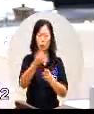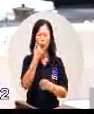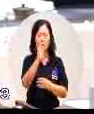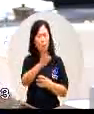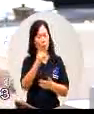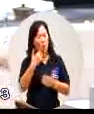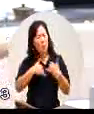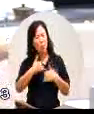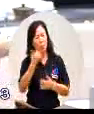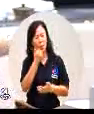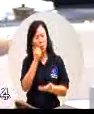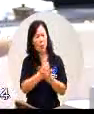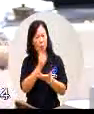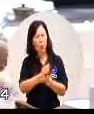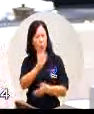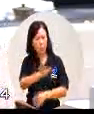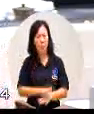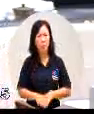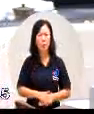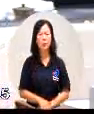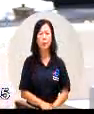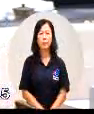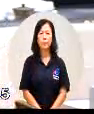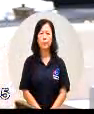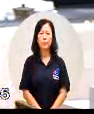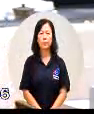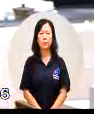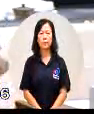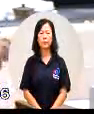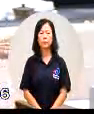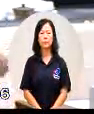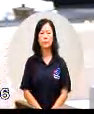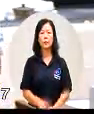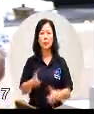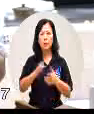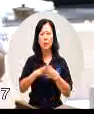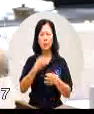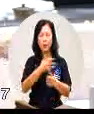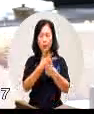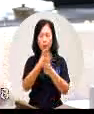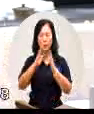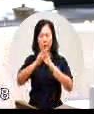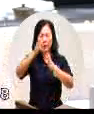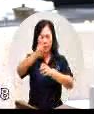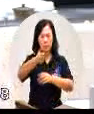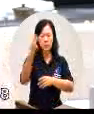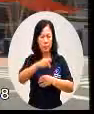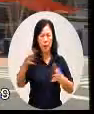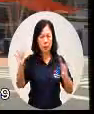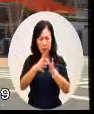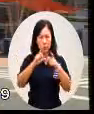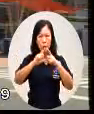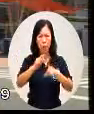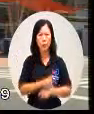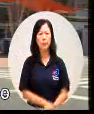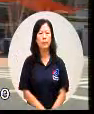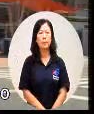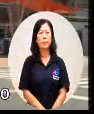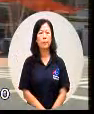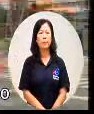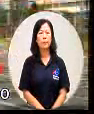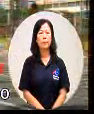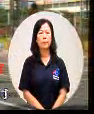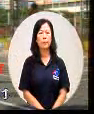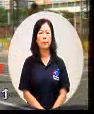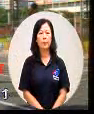去收割了哈。再下一个，来跟这个听看市长拢做综合的哈，这个